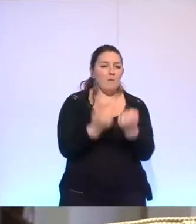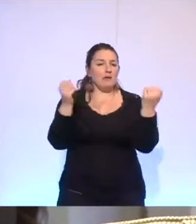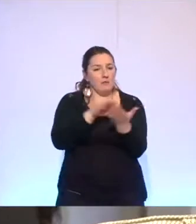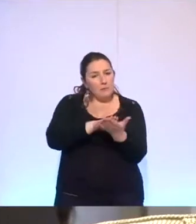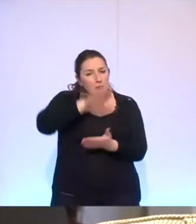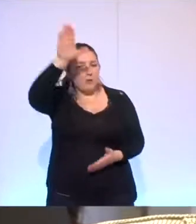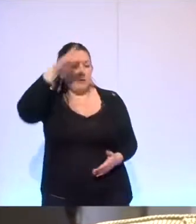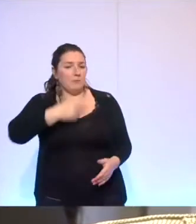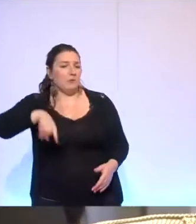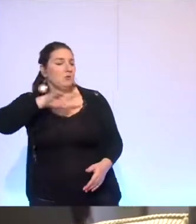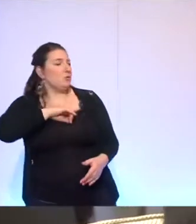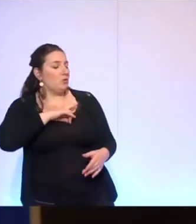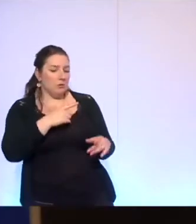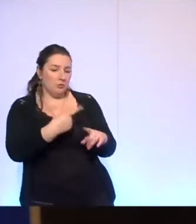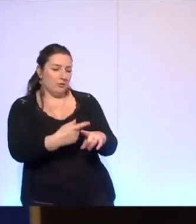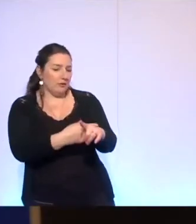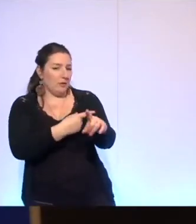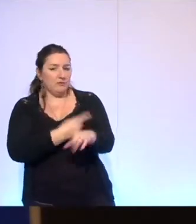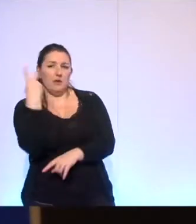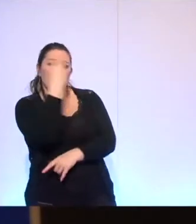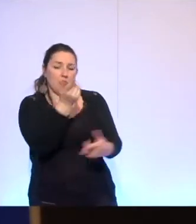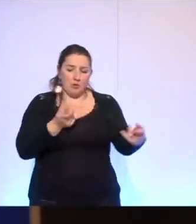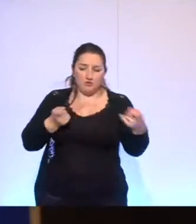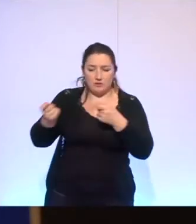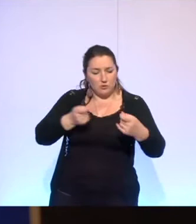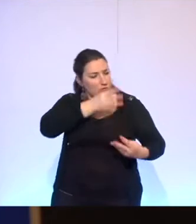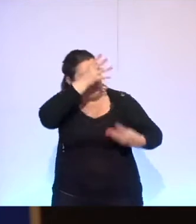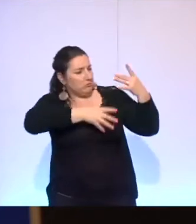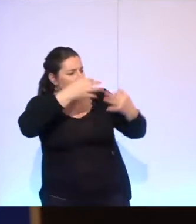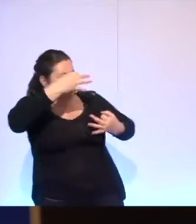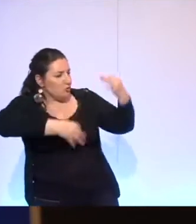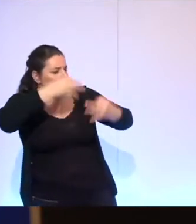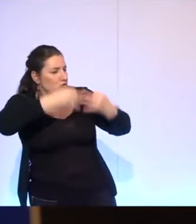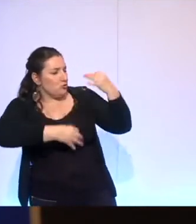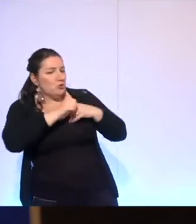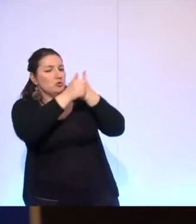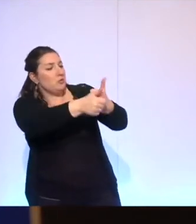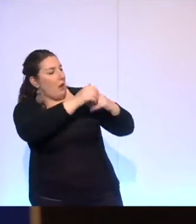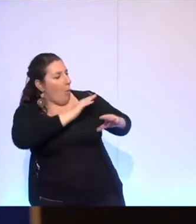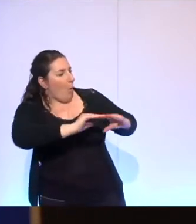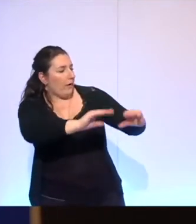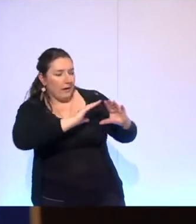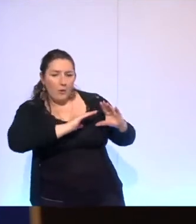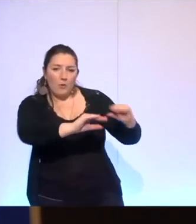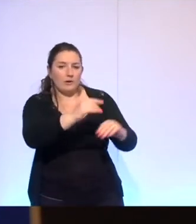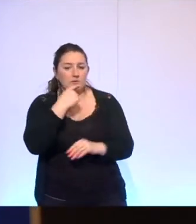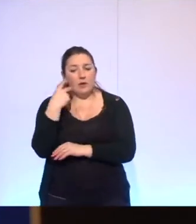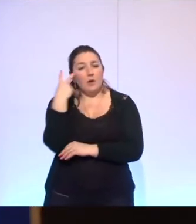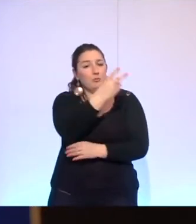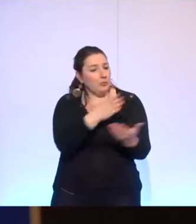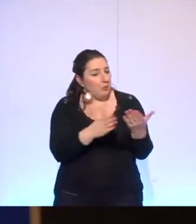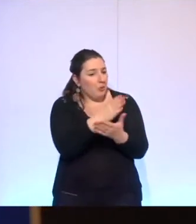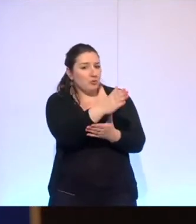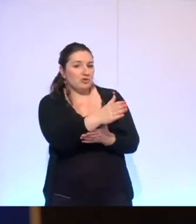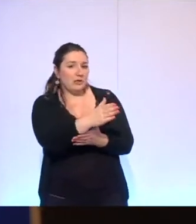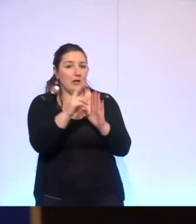votre gestion au coup par coup sur des actes, rien que des actes. Nous soutiendrons les projets qui iront dans le seul